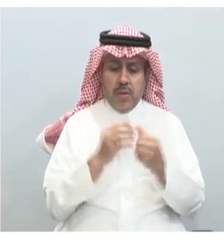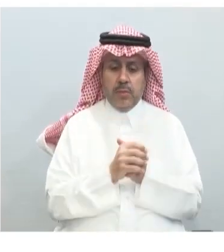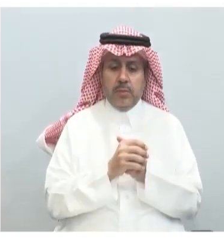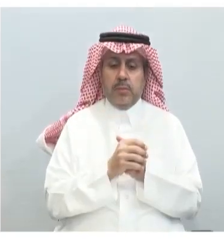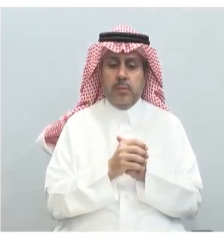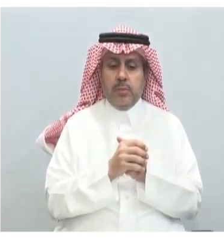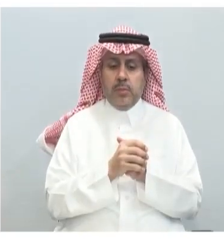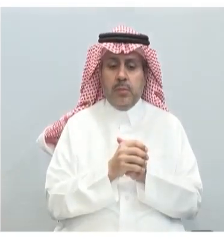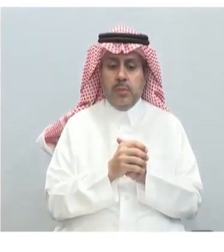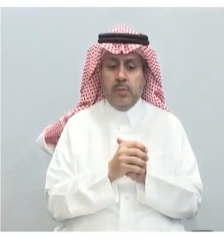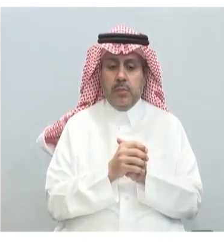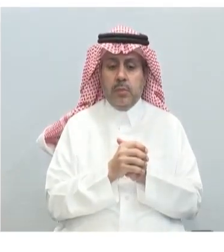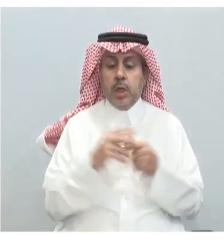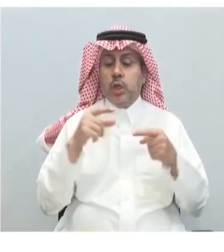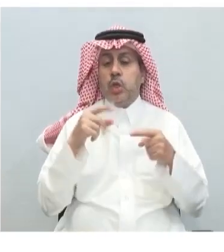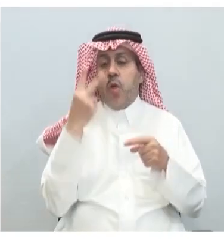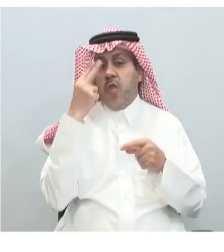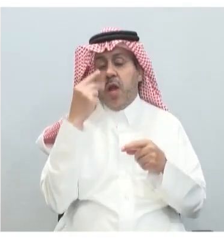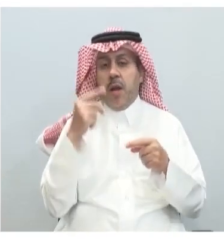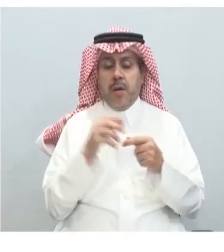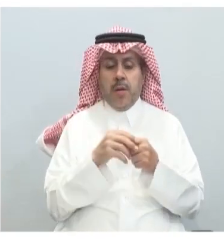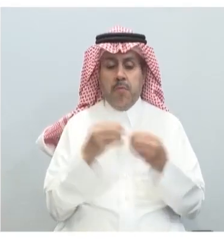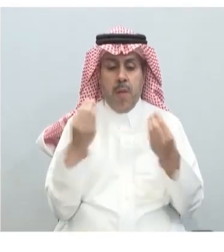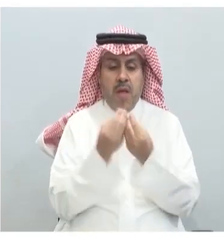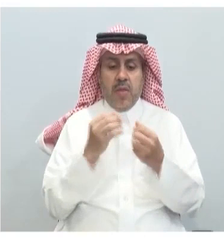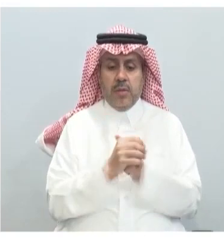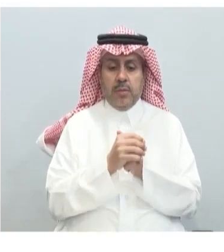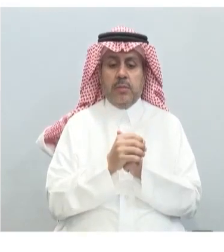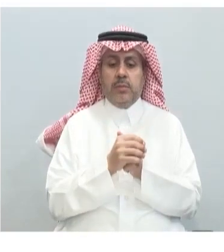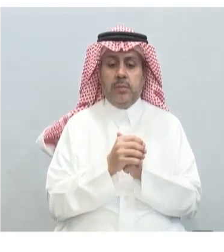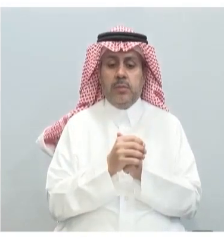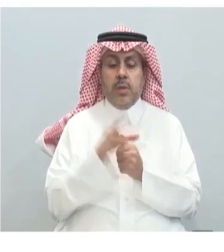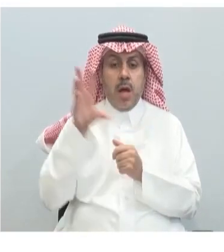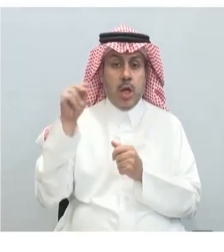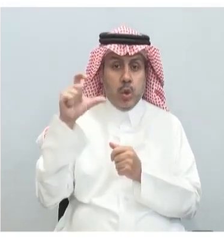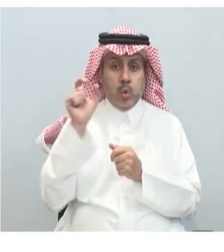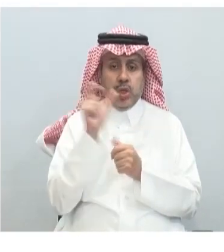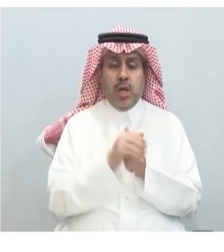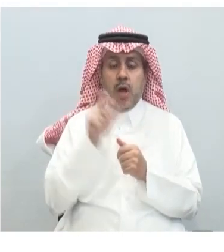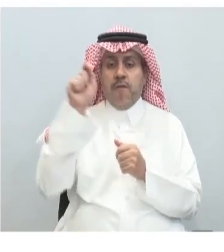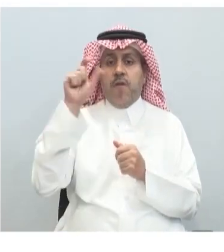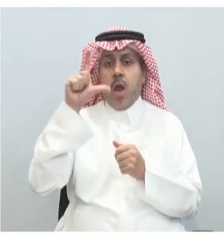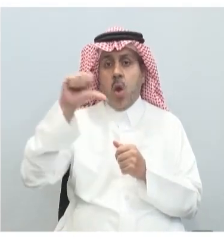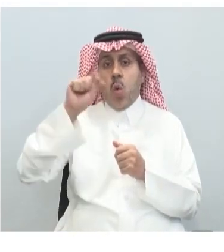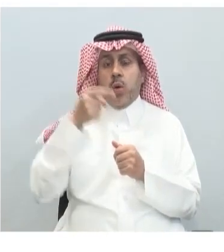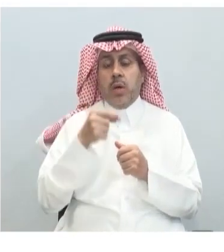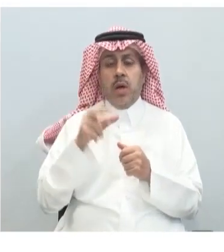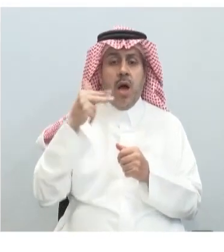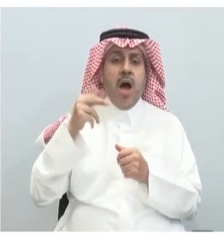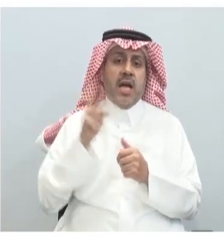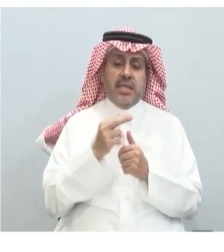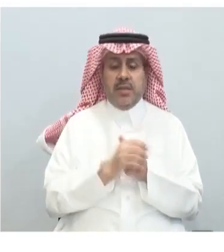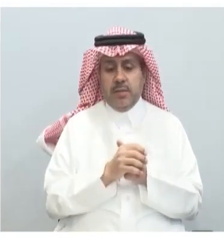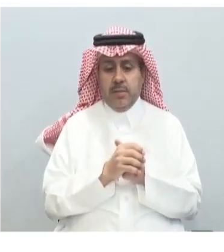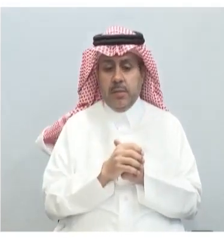هنا سيوضع الاثنان اذا سيعطيني هنا الهيدروجين والفلور بشكل غازي والناتج